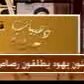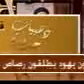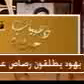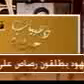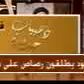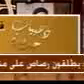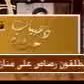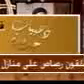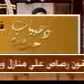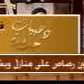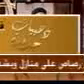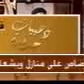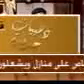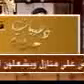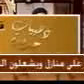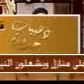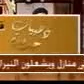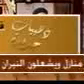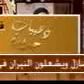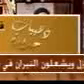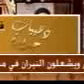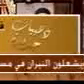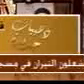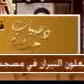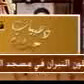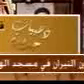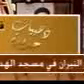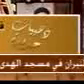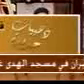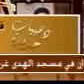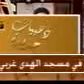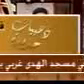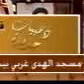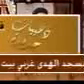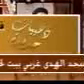أحسن ما ي... أحيانا ما ي... ما يشعرش، ما يحسش.